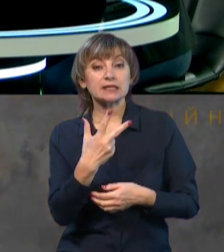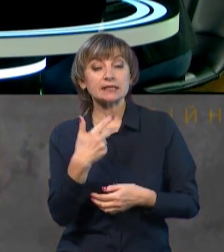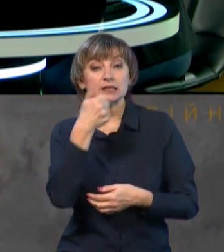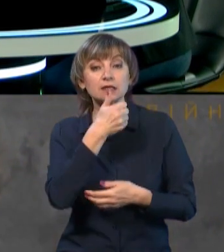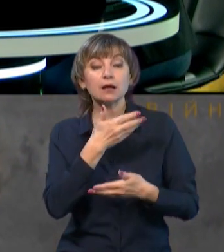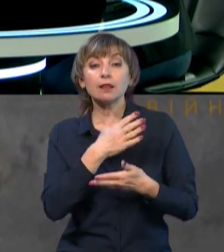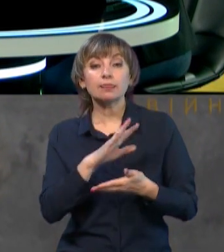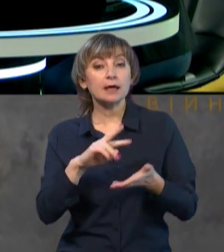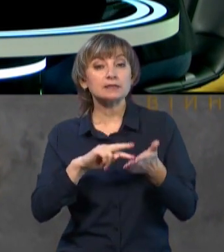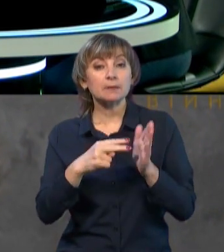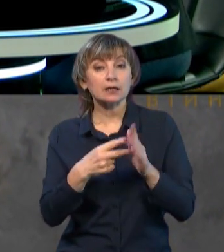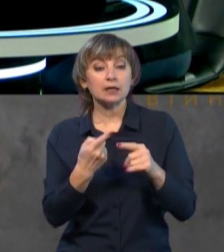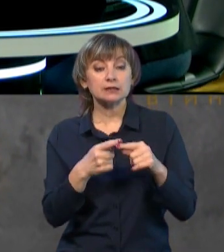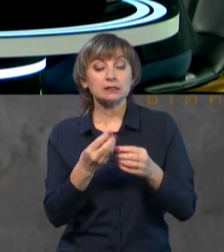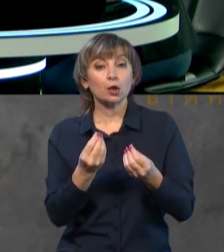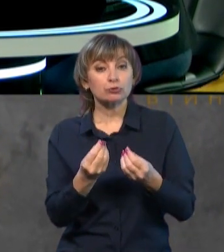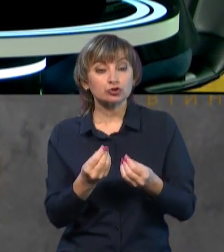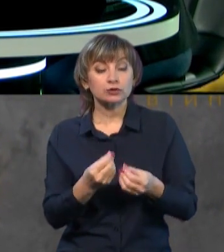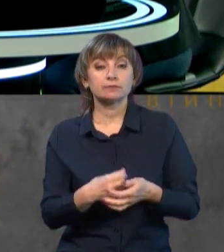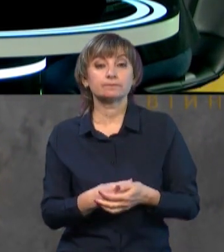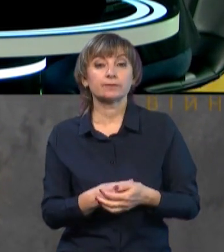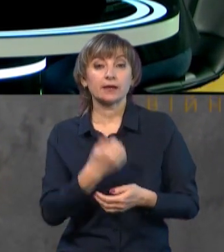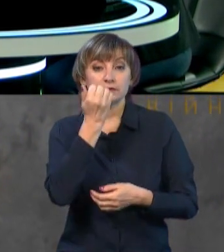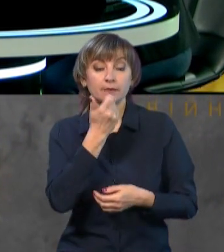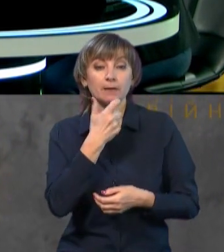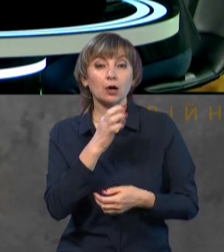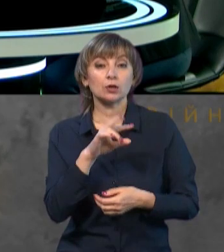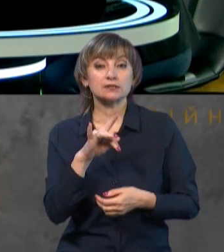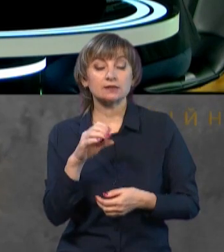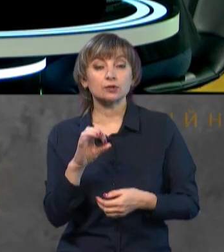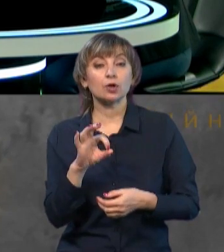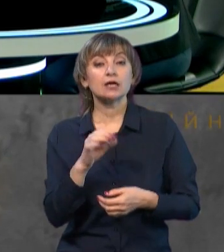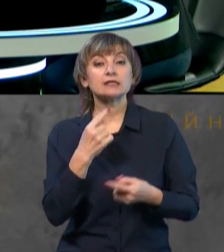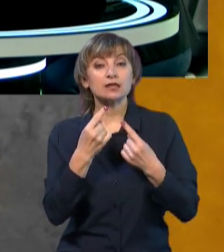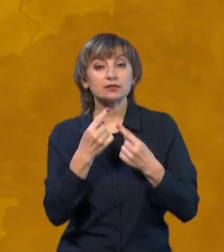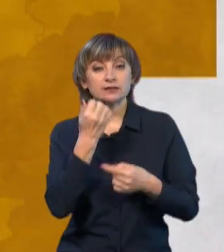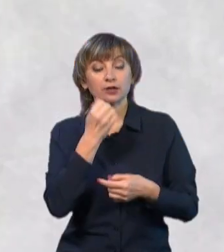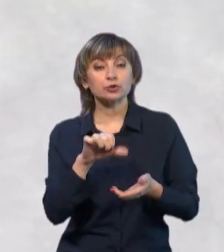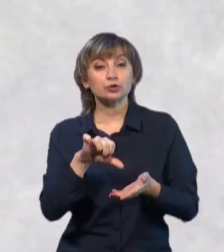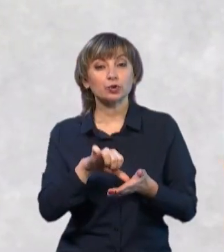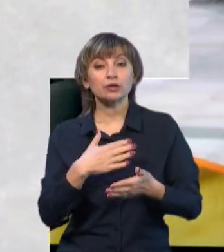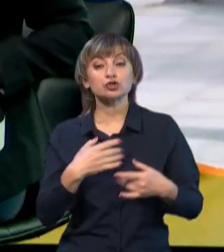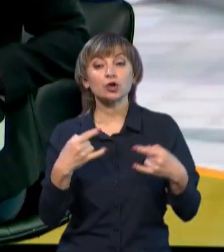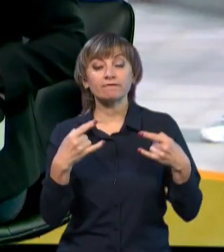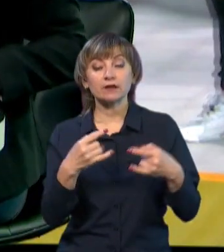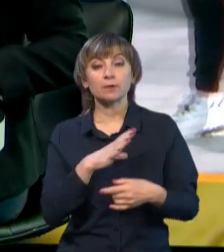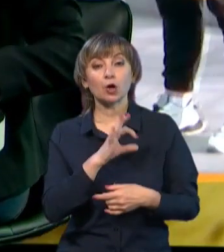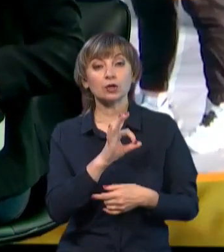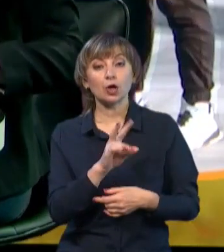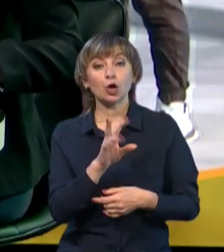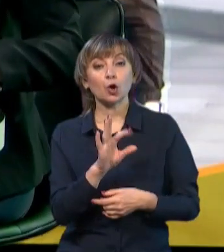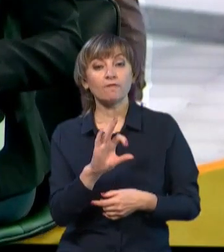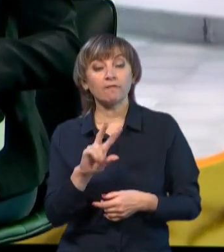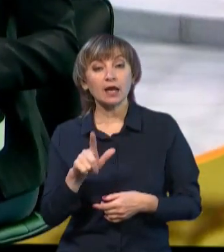не передбачені на це кошти. Дякую, пані Олександро, за розмову. Дякую за те, що долучились до нашого ефіру. Це була Олександра